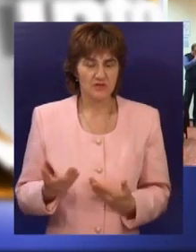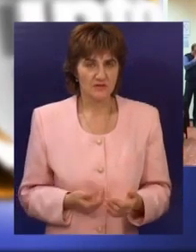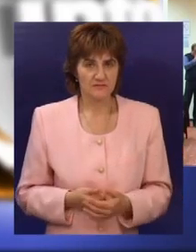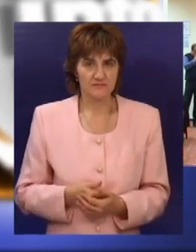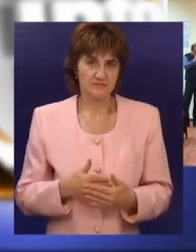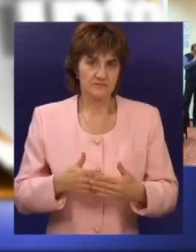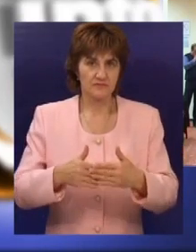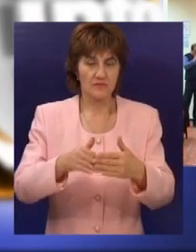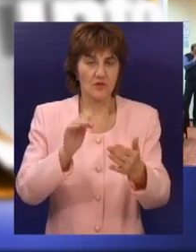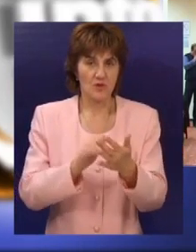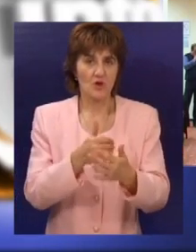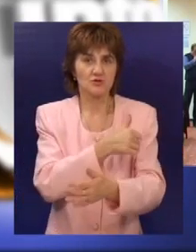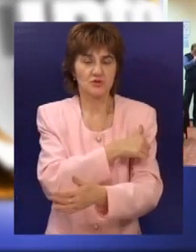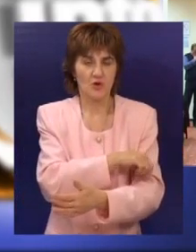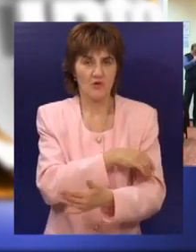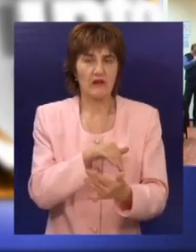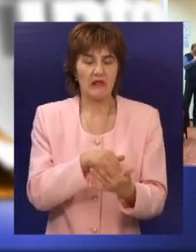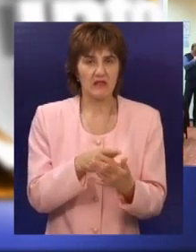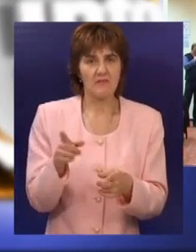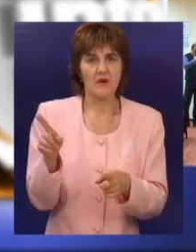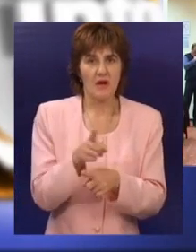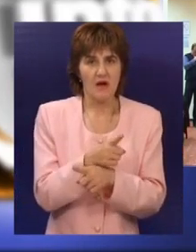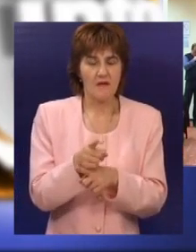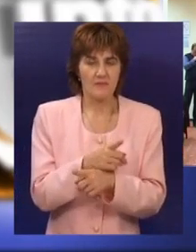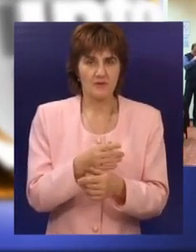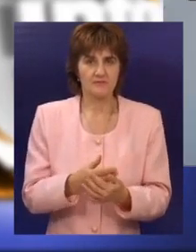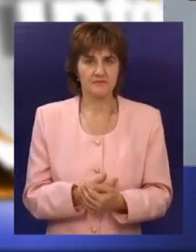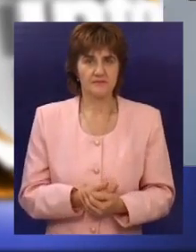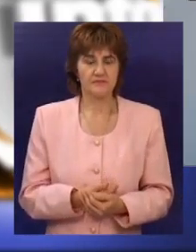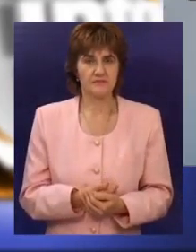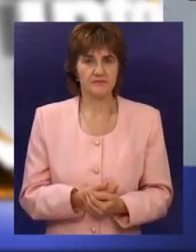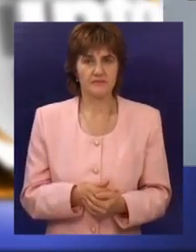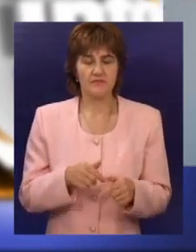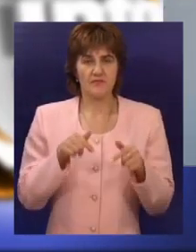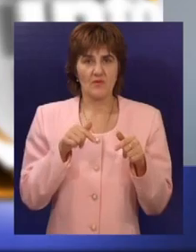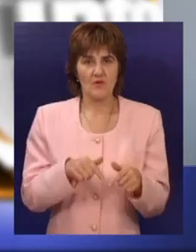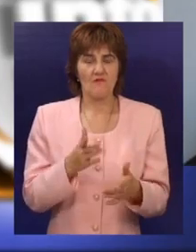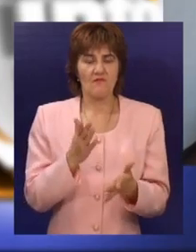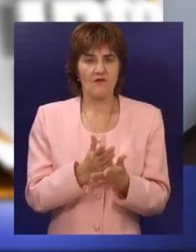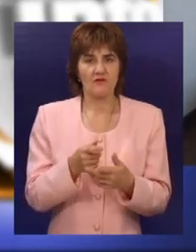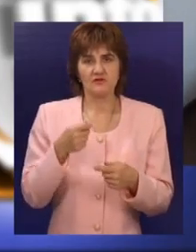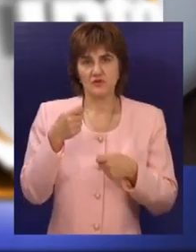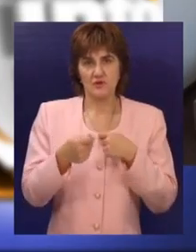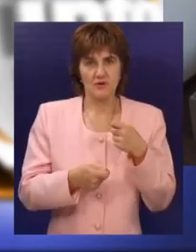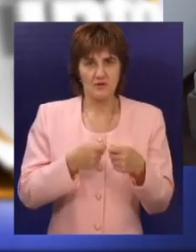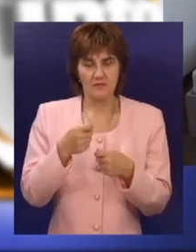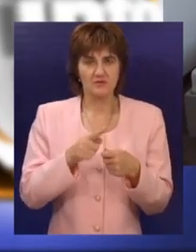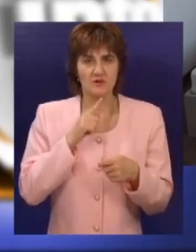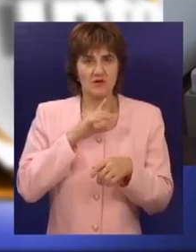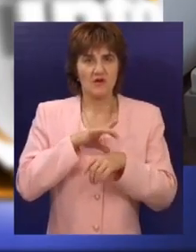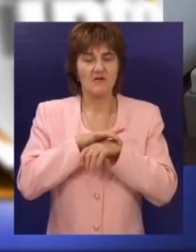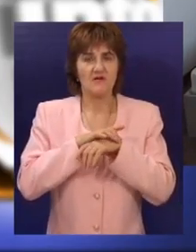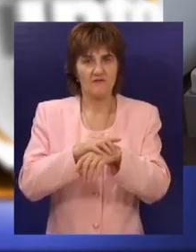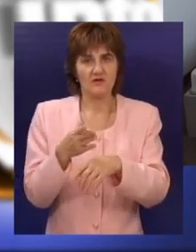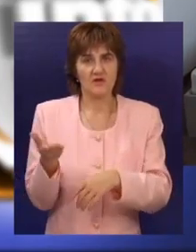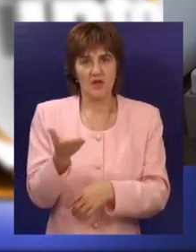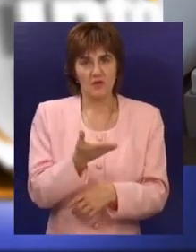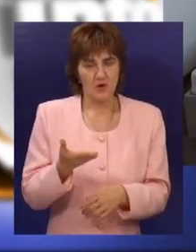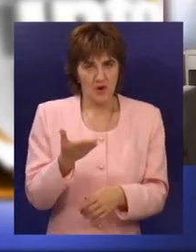na čemu treba raditi u narednim godinama intenzivno kako bismo sustigli i Beograd i Novi Sad. Kongresni biro se bavi poslovima